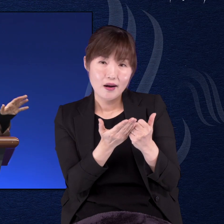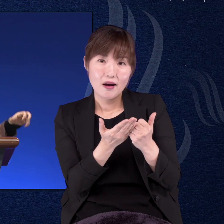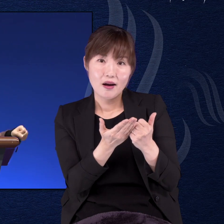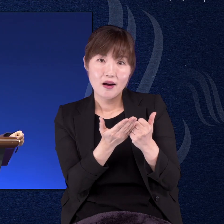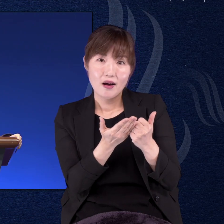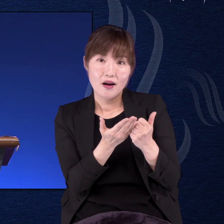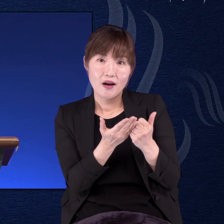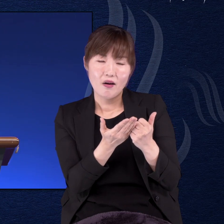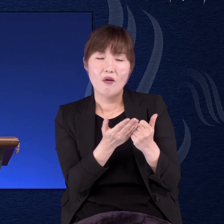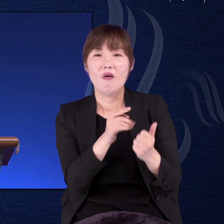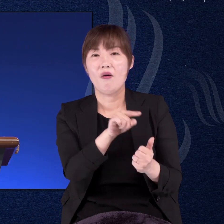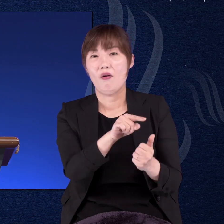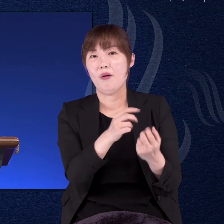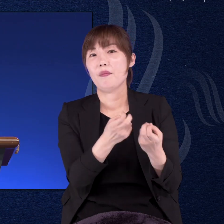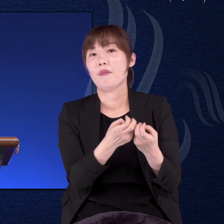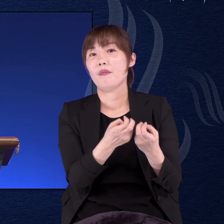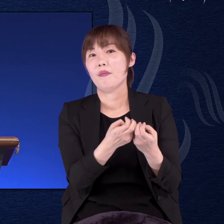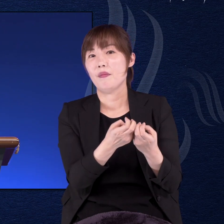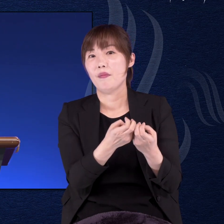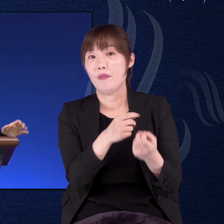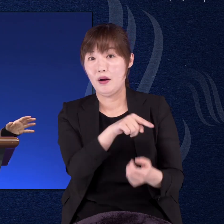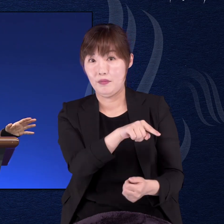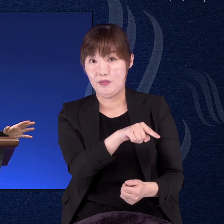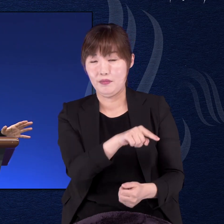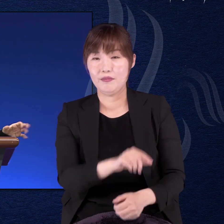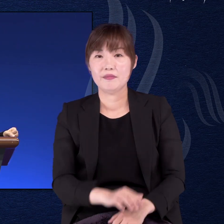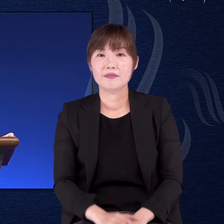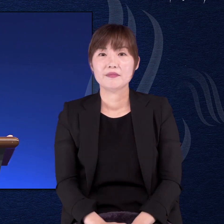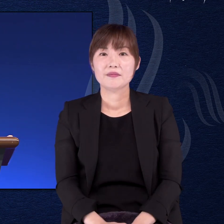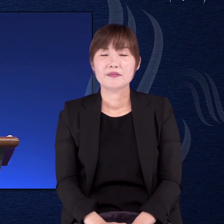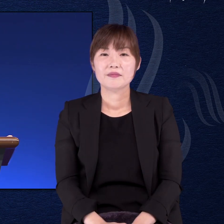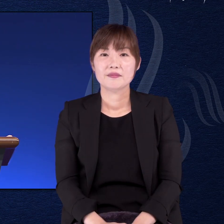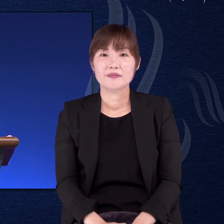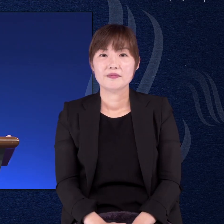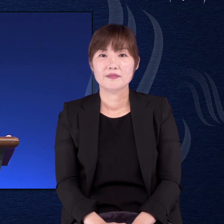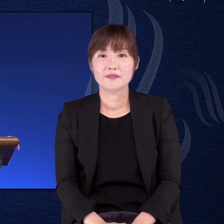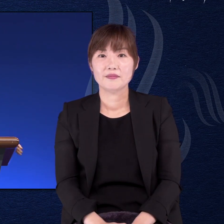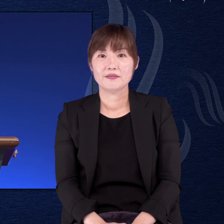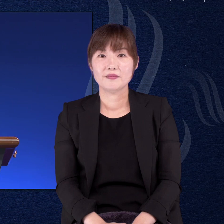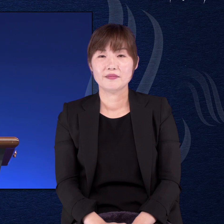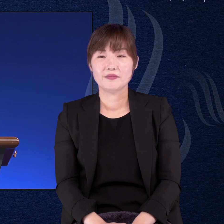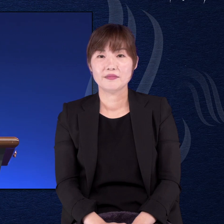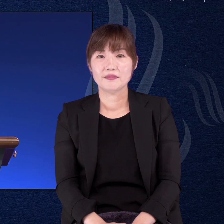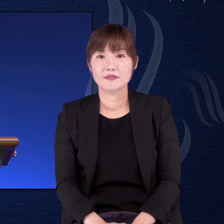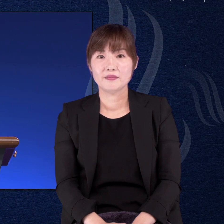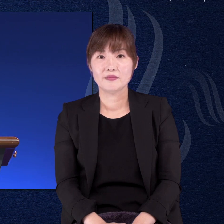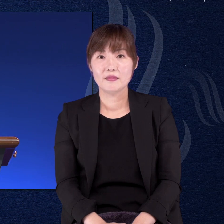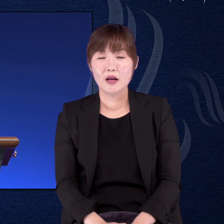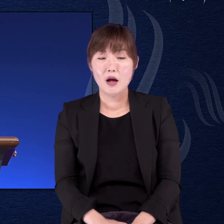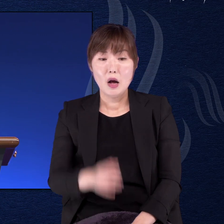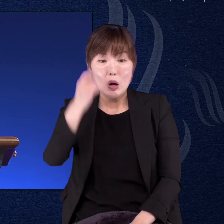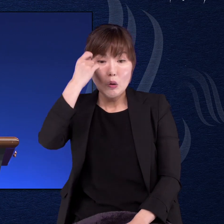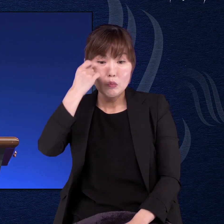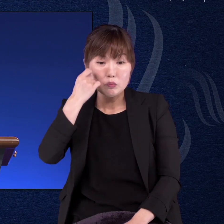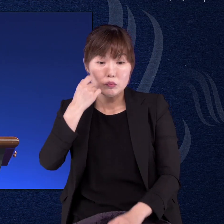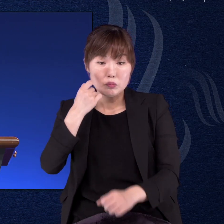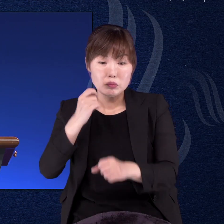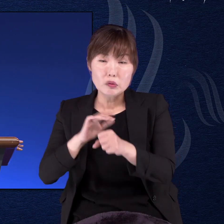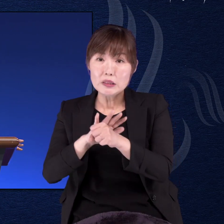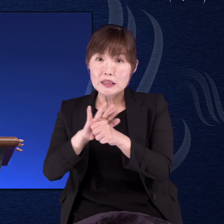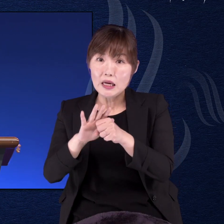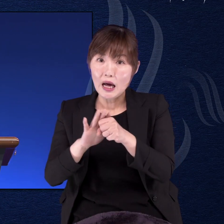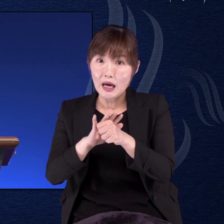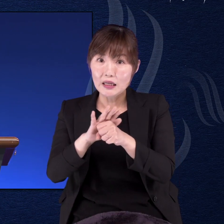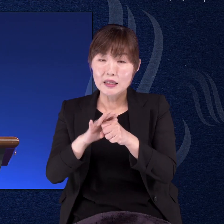이게 앞에 두 가지보다 훨씬 더 중요해요. 이 앞에 두 가지만 있고 이 마지막 게 없다면, 불쌍히 여기는 마음이 없다면